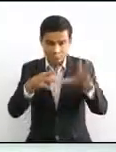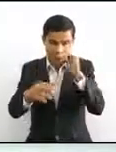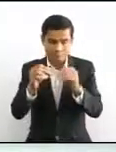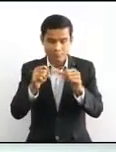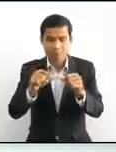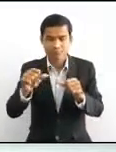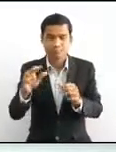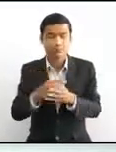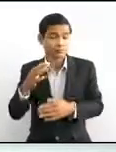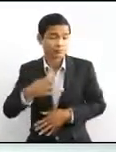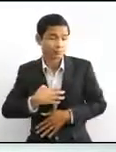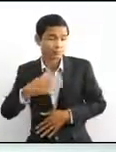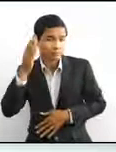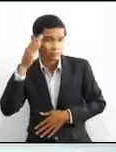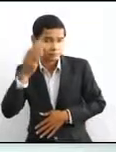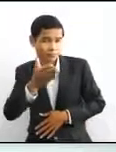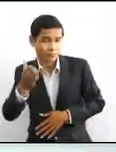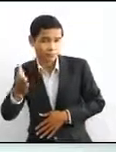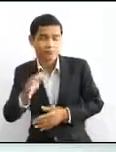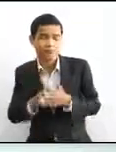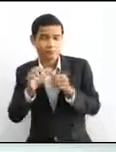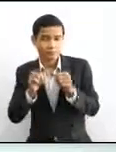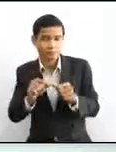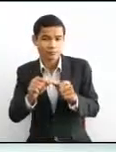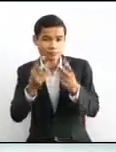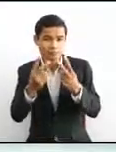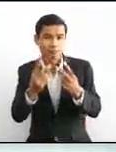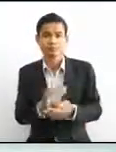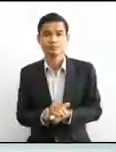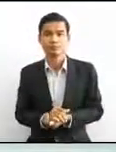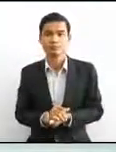tiết ní chăm mớ chăng đắng ấy con ta chăm tam đàn tặng ạc nìa ná